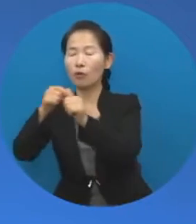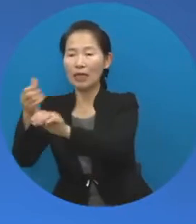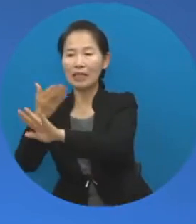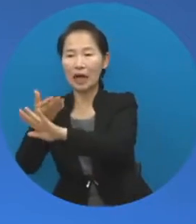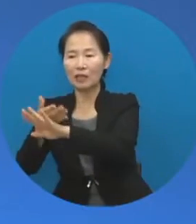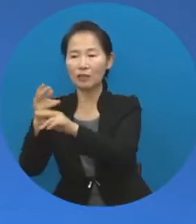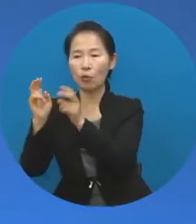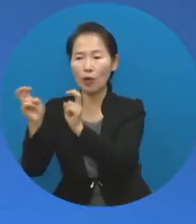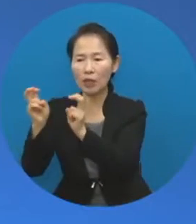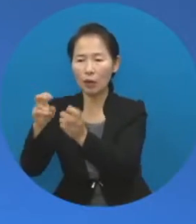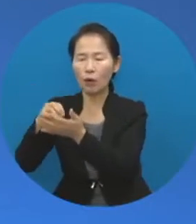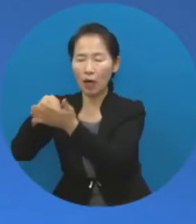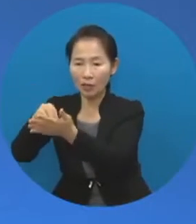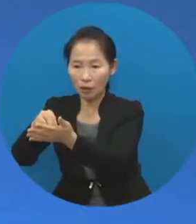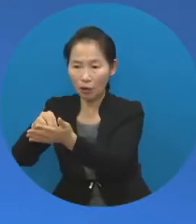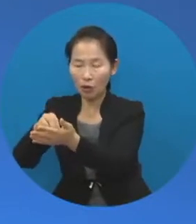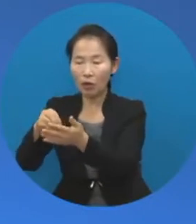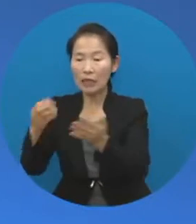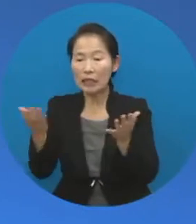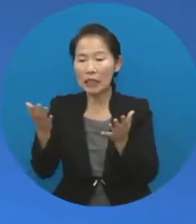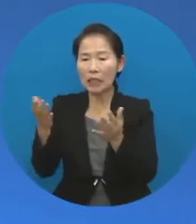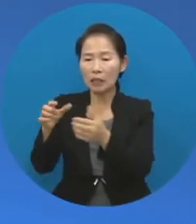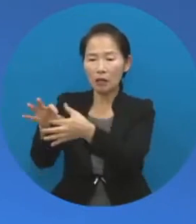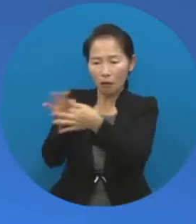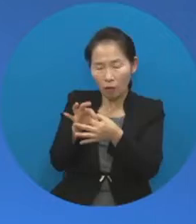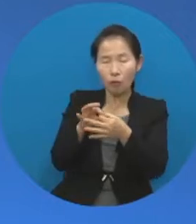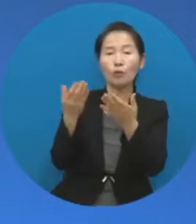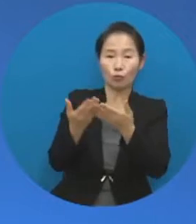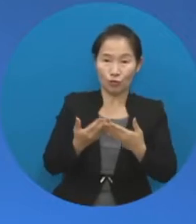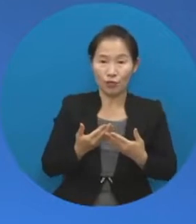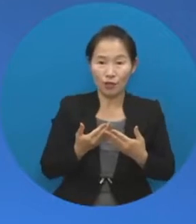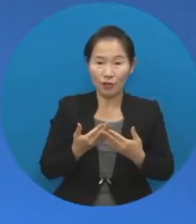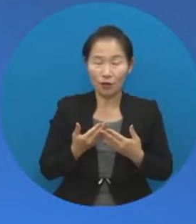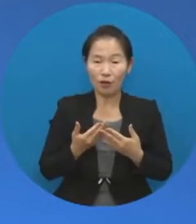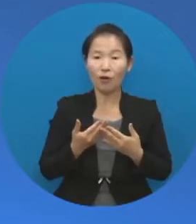프로젝트를 연결해 준 거예요. 그래서 이제 그 프로젝트가 연결이 돼서